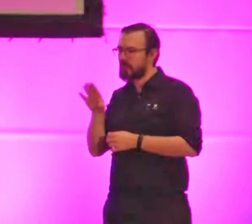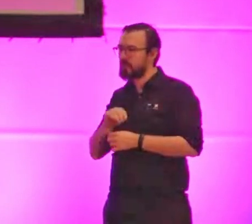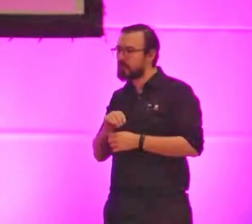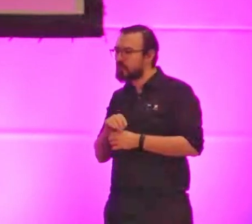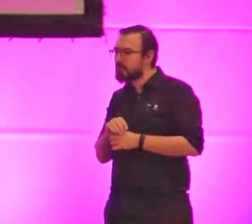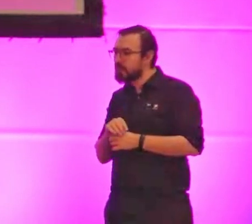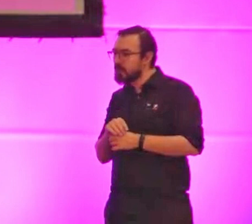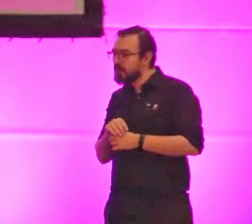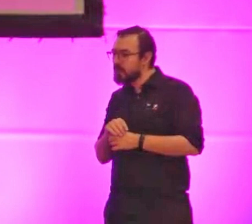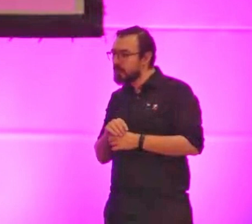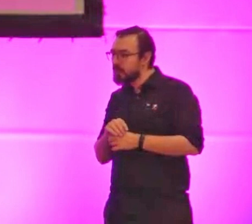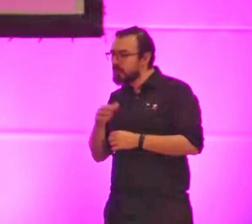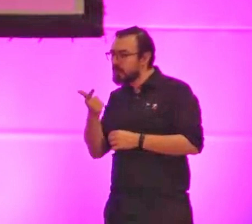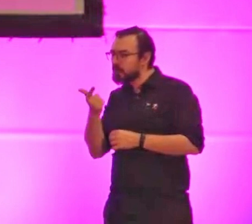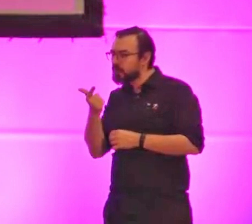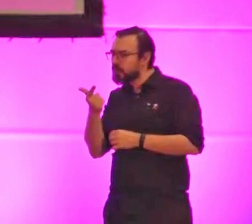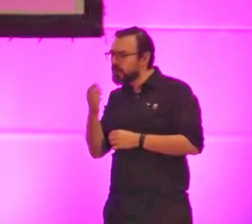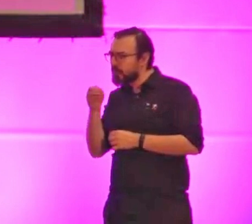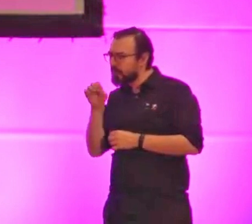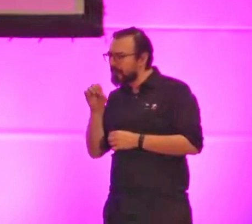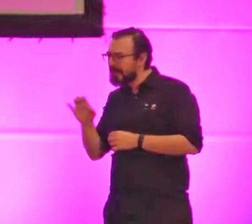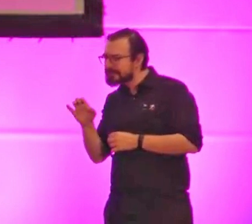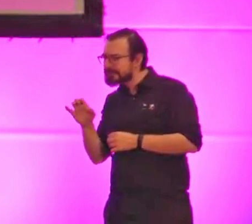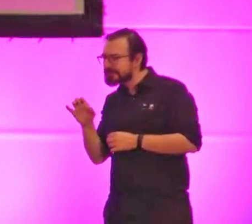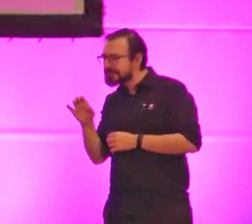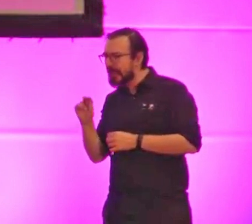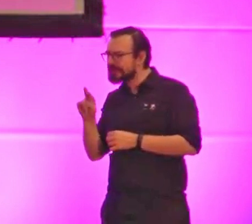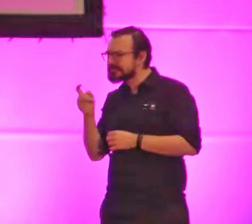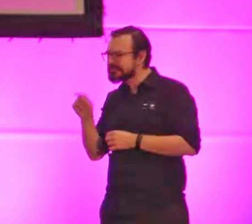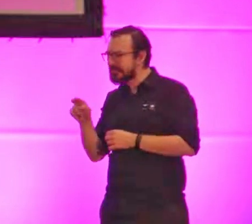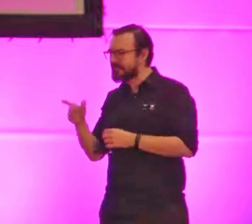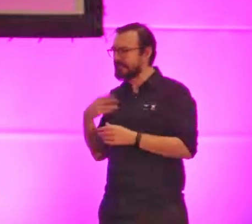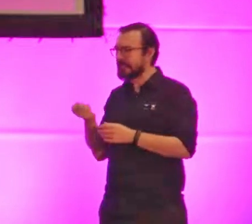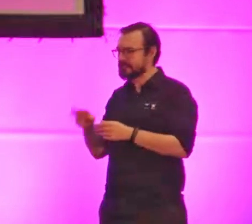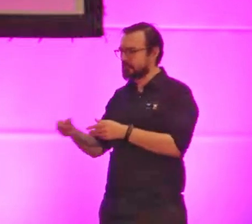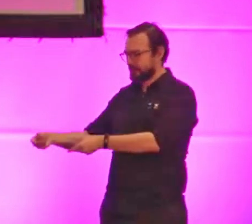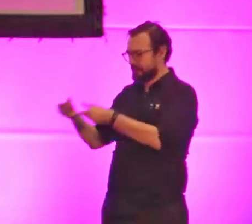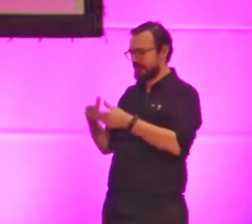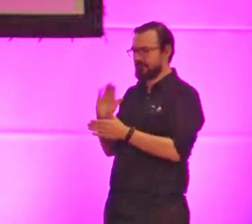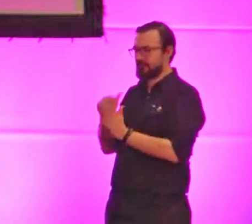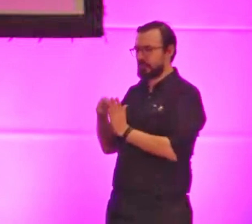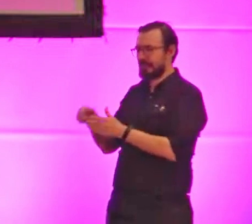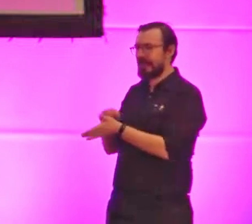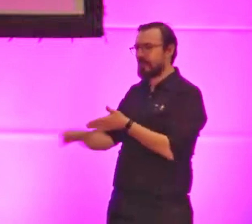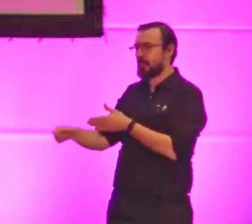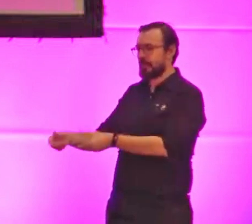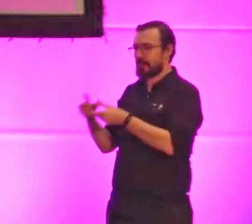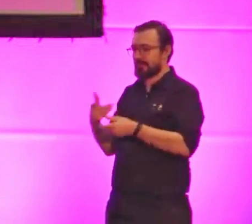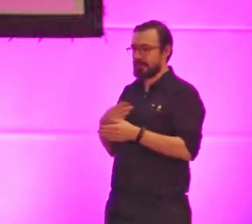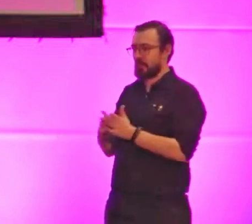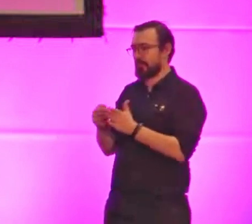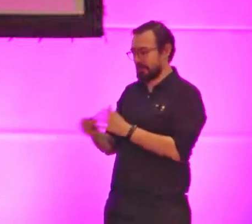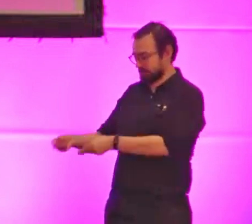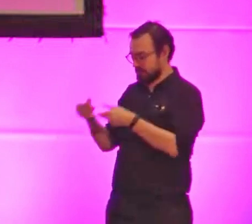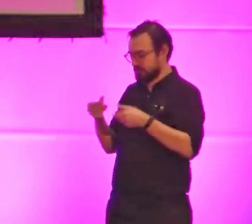höll sig Thomas Axén och höll sig framme där och fick direkt ett exemplar av den här rapporten som de hade